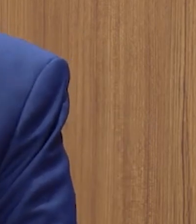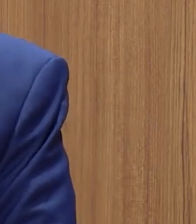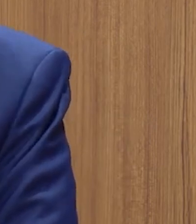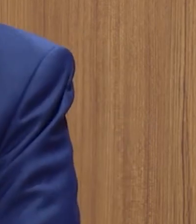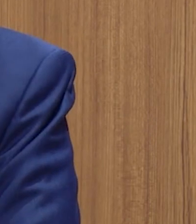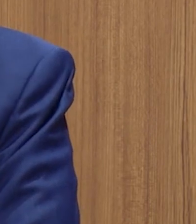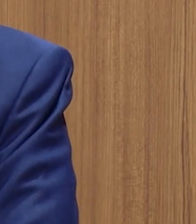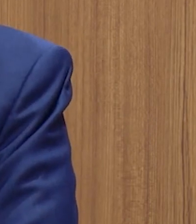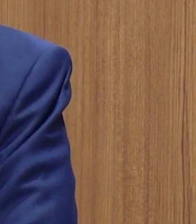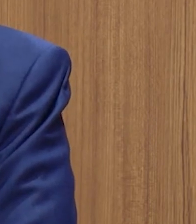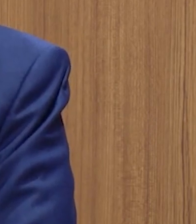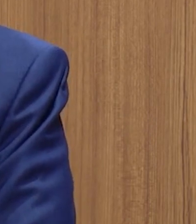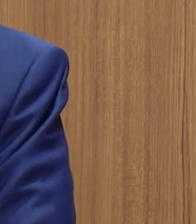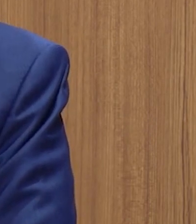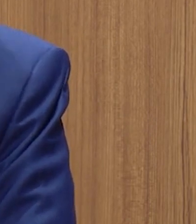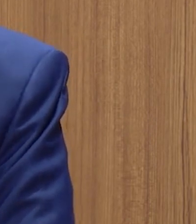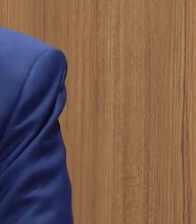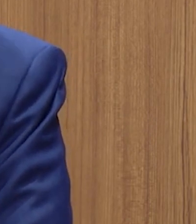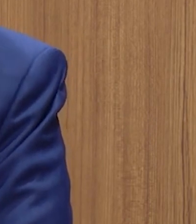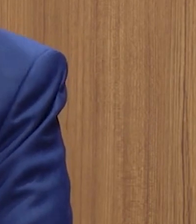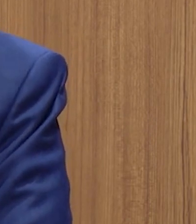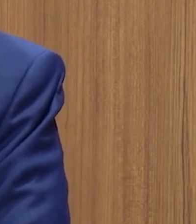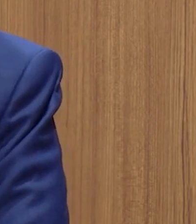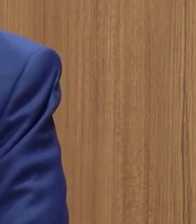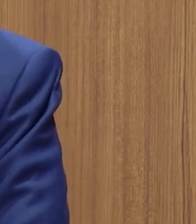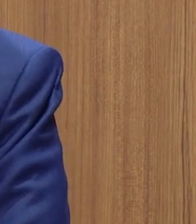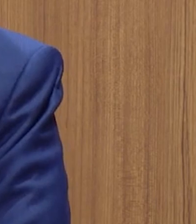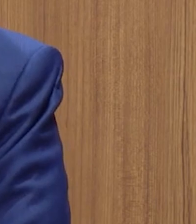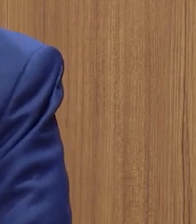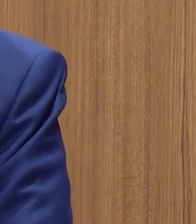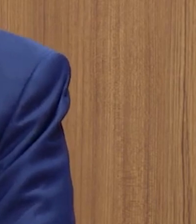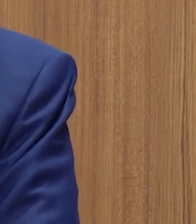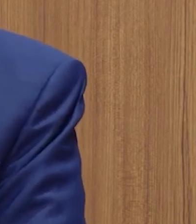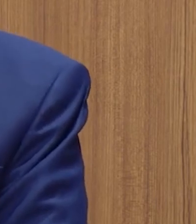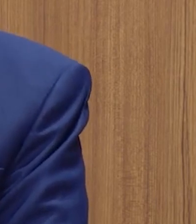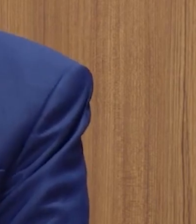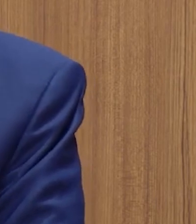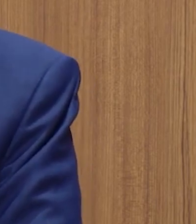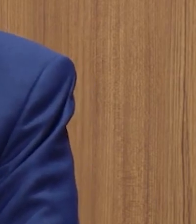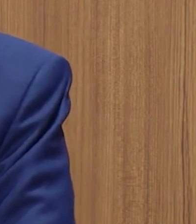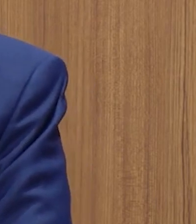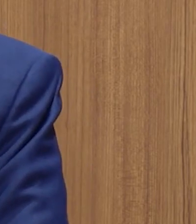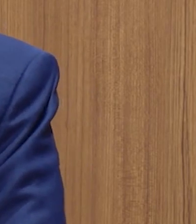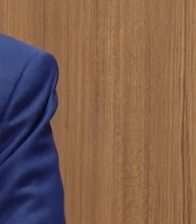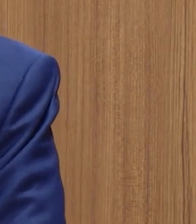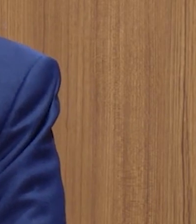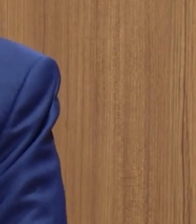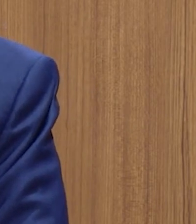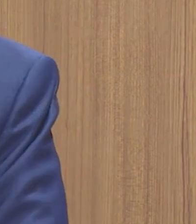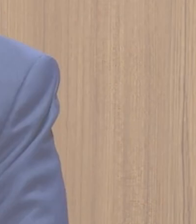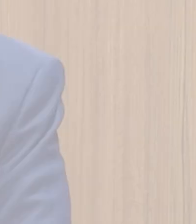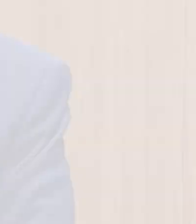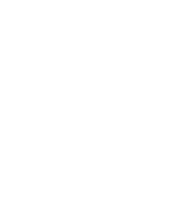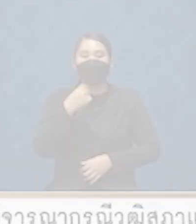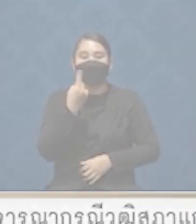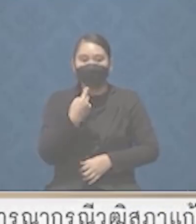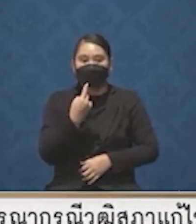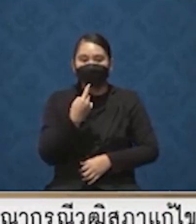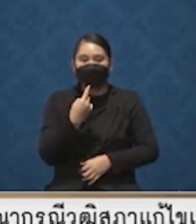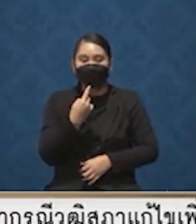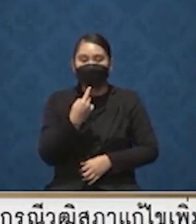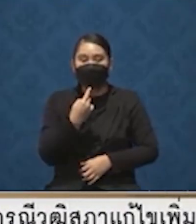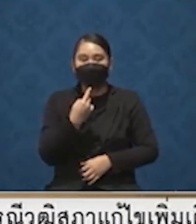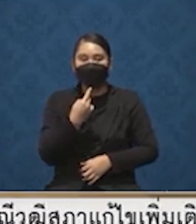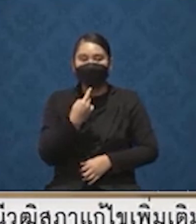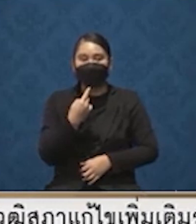บัญญัติกัญชากัญชงถูกจับตาจากหลายฝ่ายว่าเรื่องนี้จะไปต่ออย่างไร